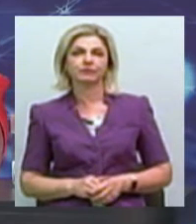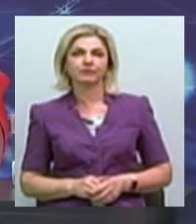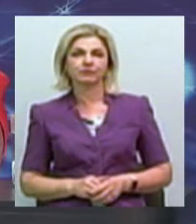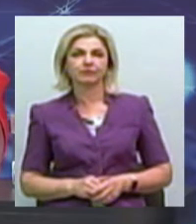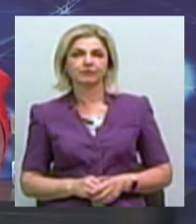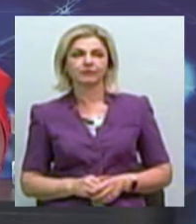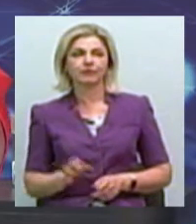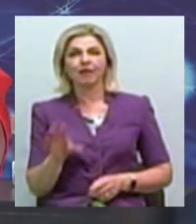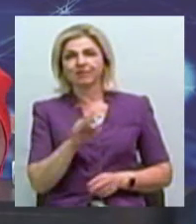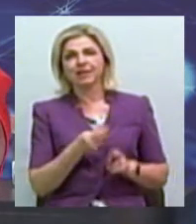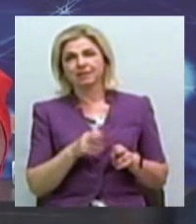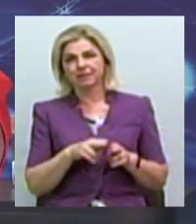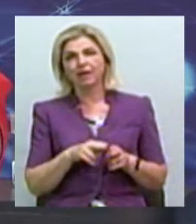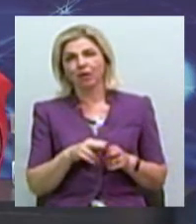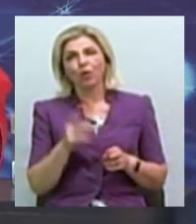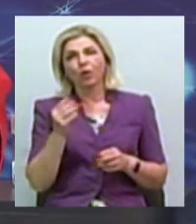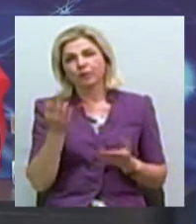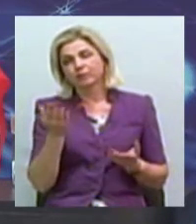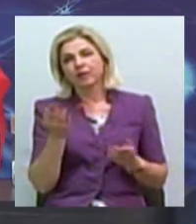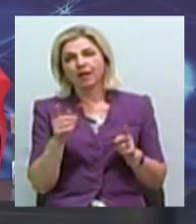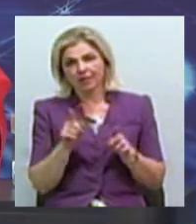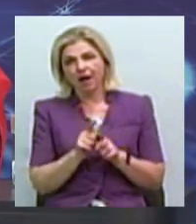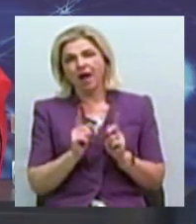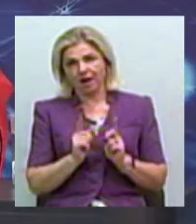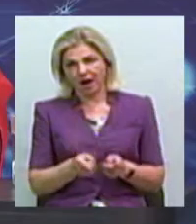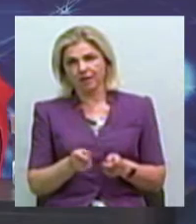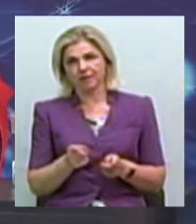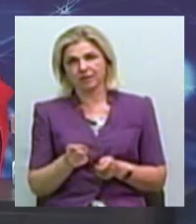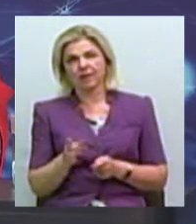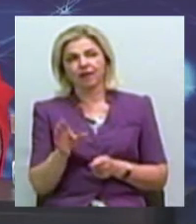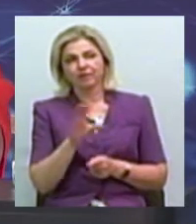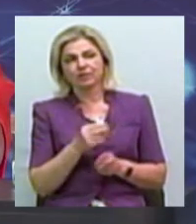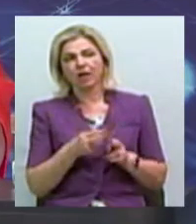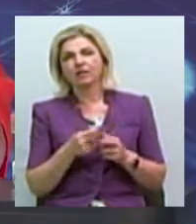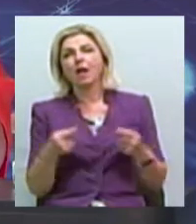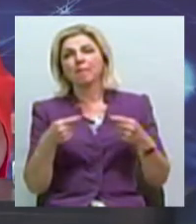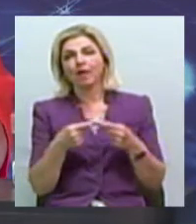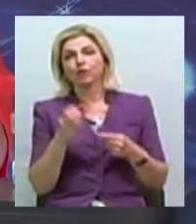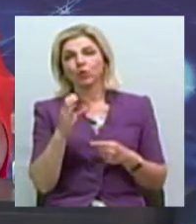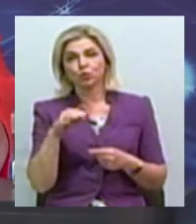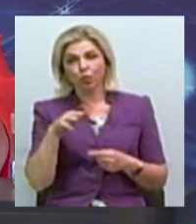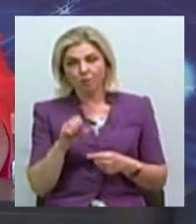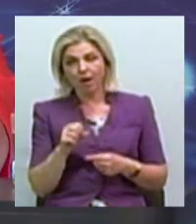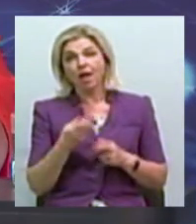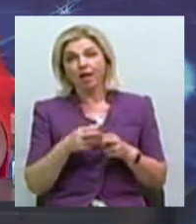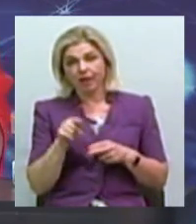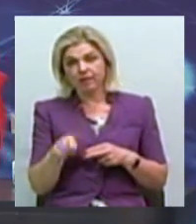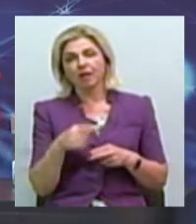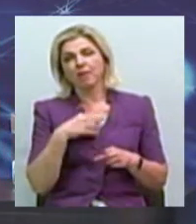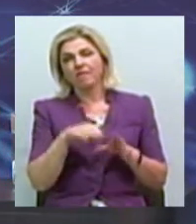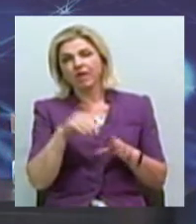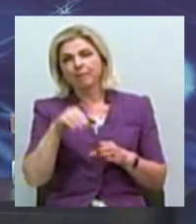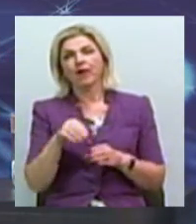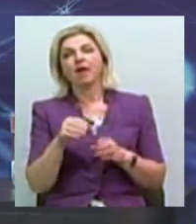Все це умовно. Реальність така сьогодні. Є певна сума, і ми на неї обрали певну кількість книжок,